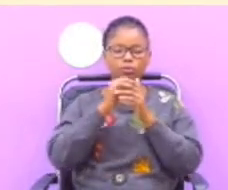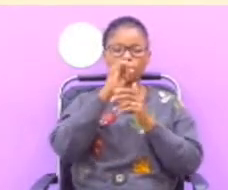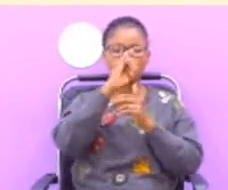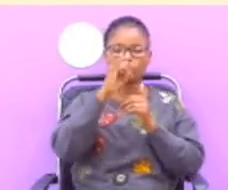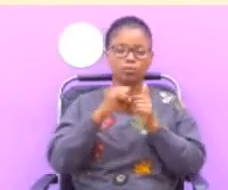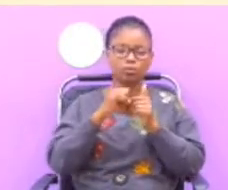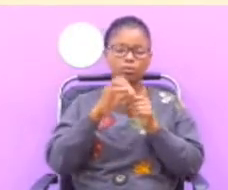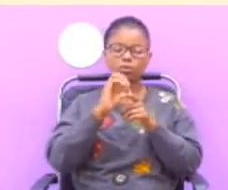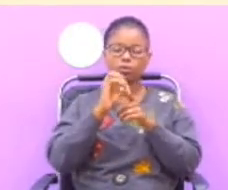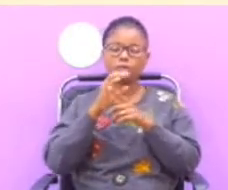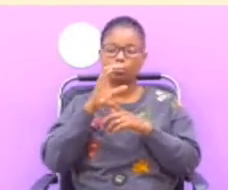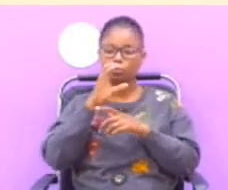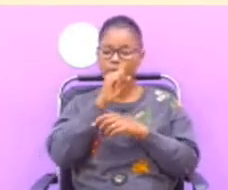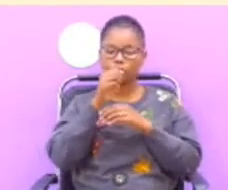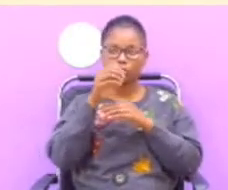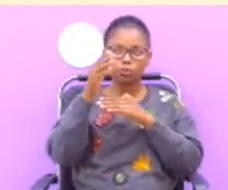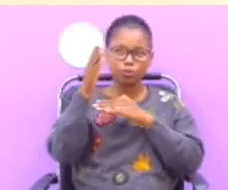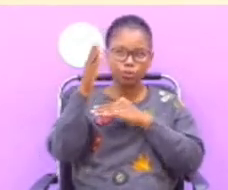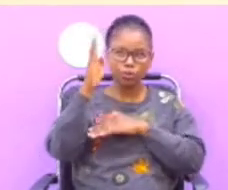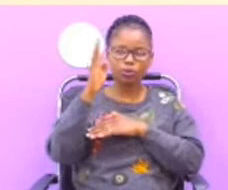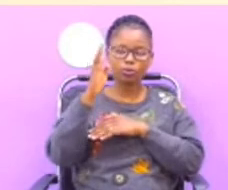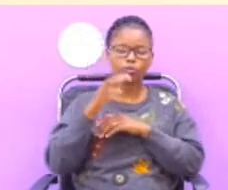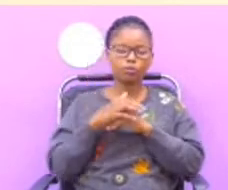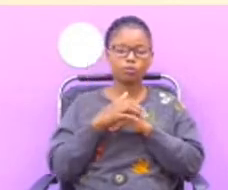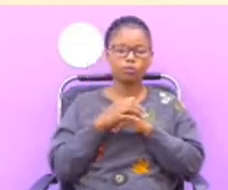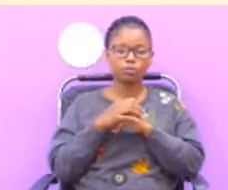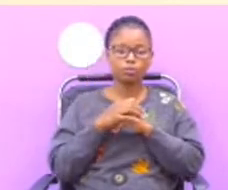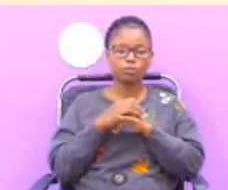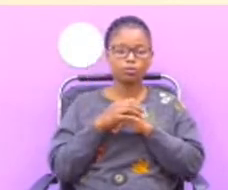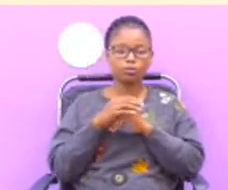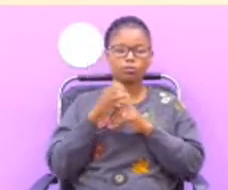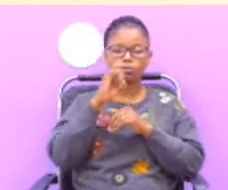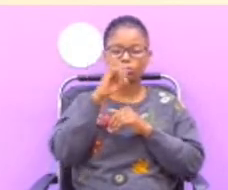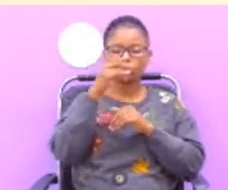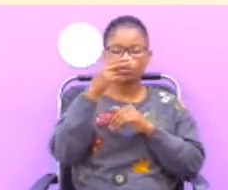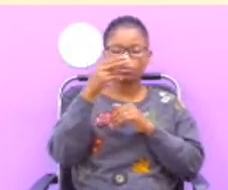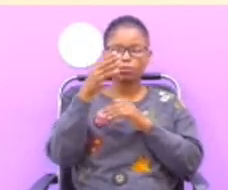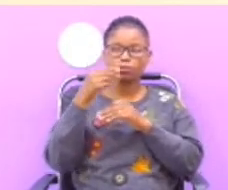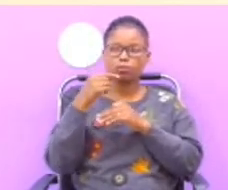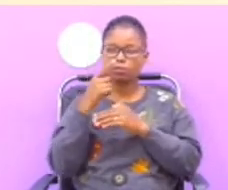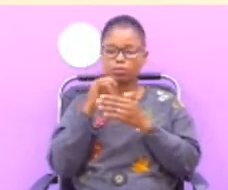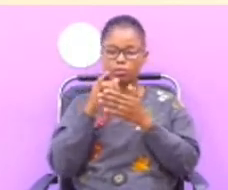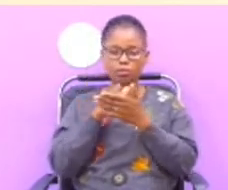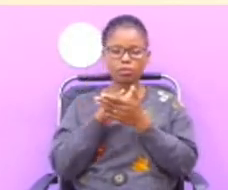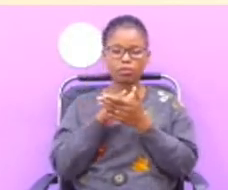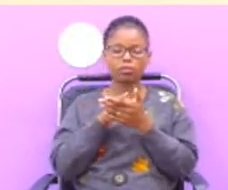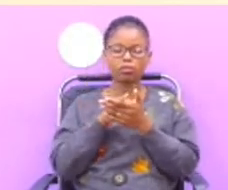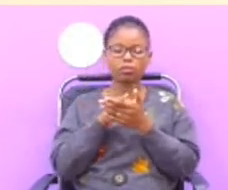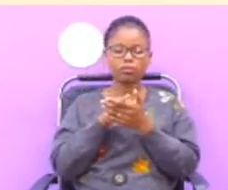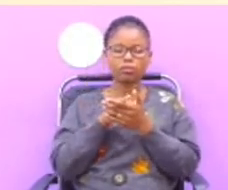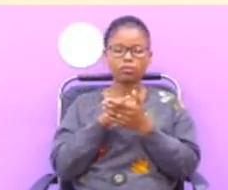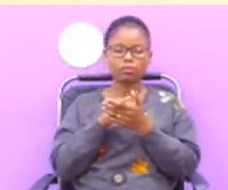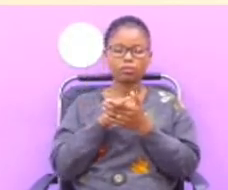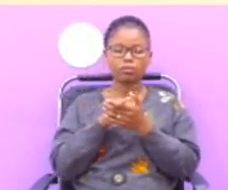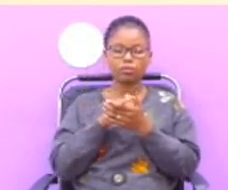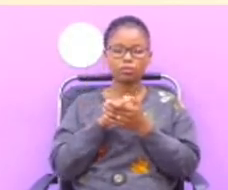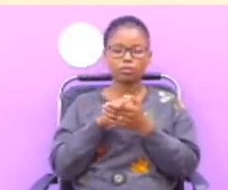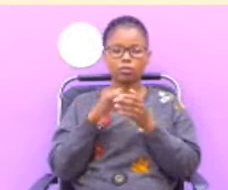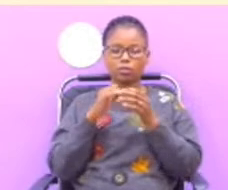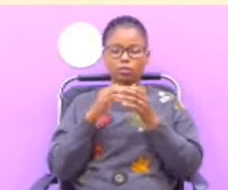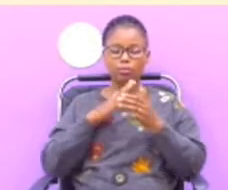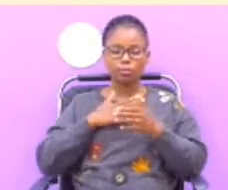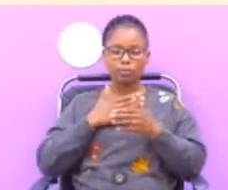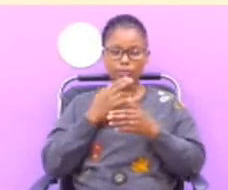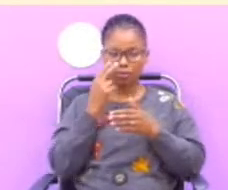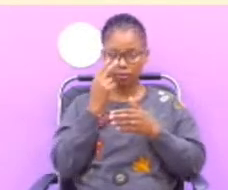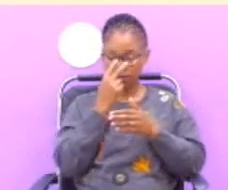gai. Gai akoiga. Mwadhani Jehova akoiga. Bwana asifiwe sana. Ate maitho mako.